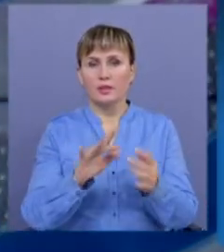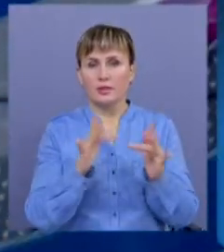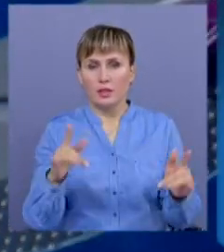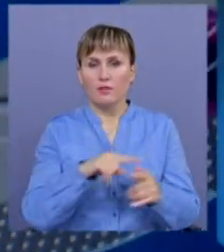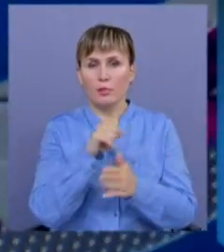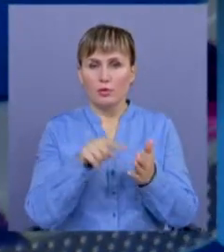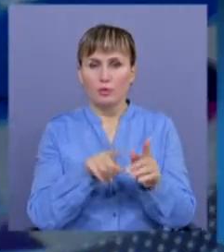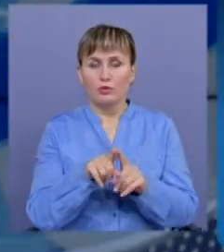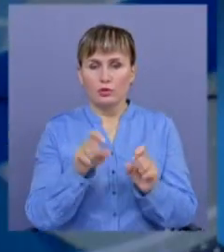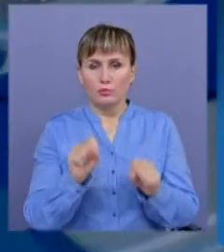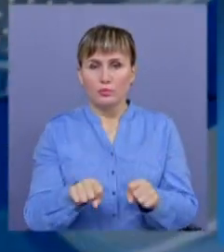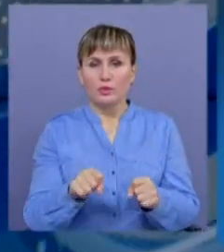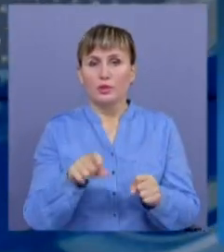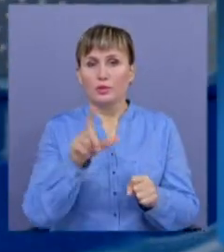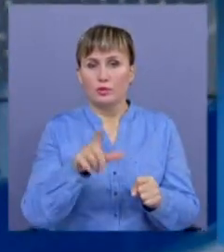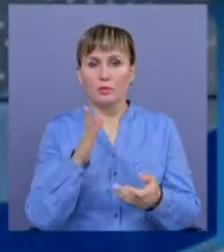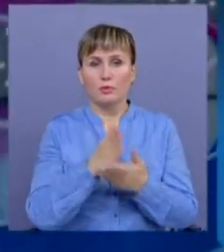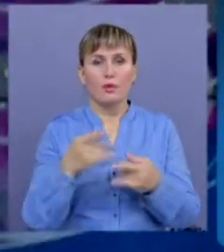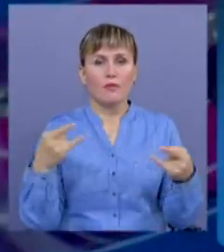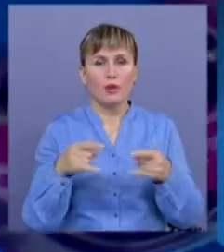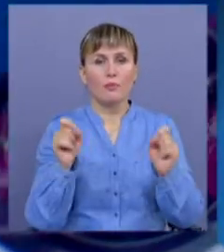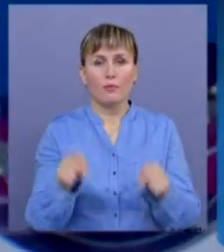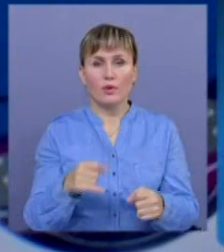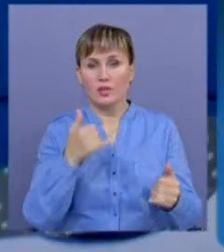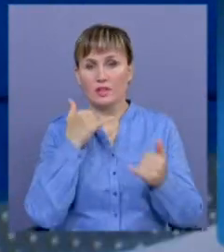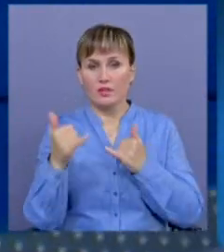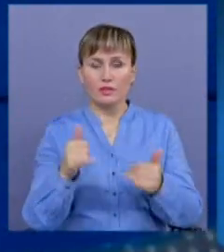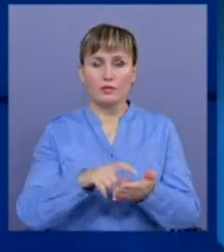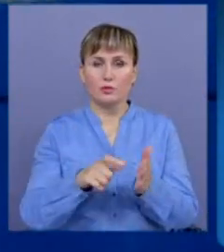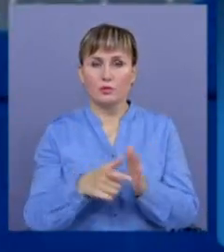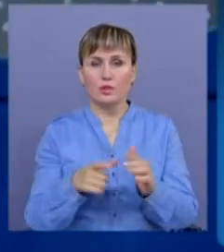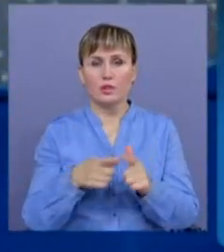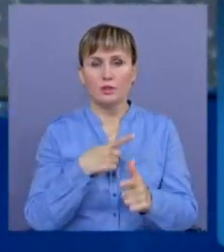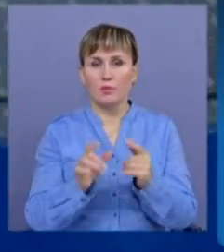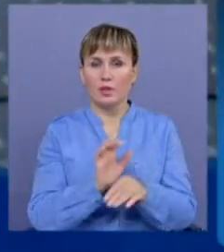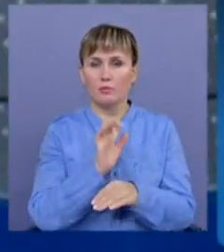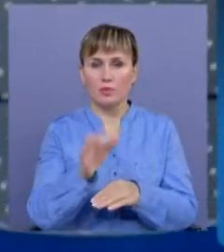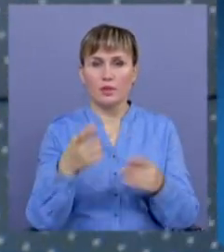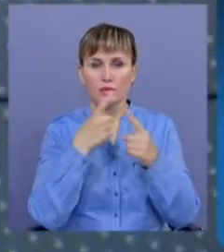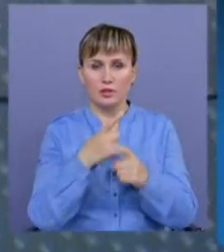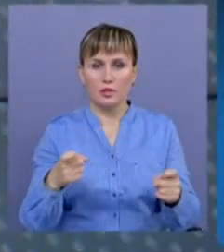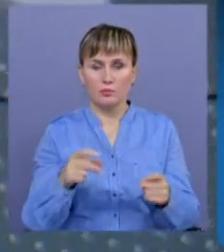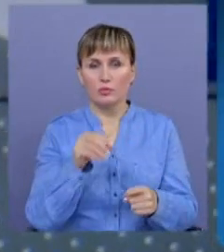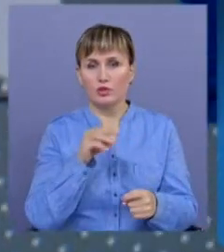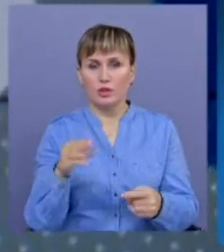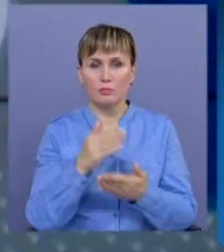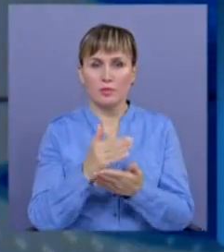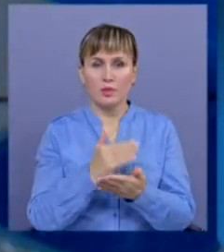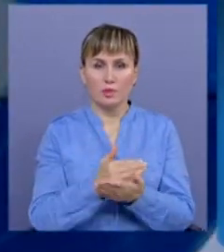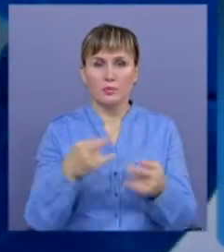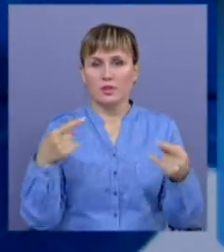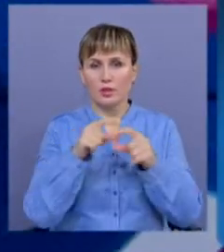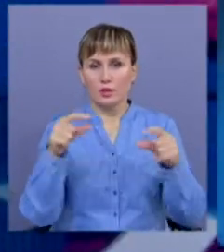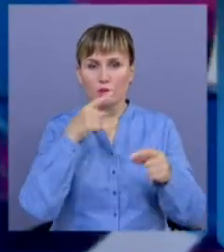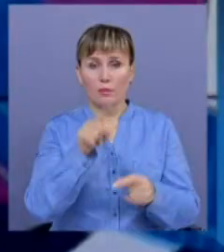«Алматы». Кроме того, зрители прямого эфира могут дозвониться в студию, либо отправить сообщение и видео на WhatsApp программы. Все координаты